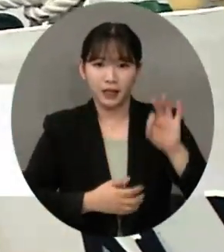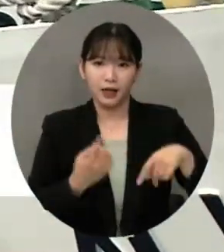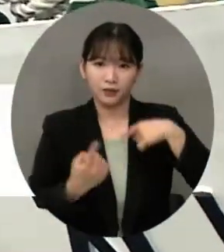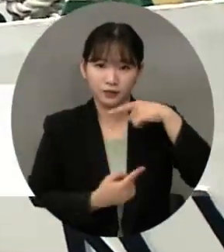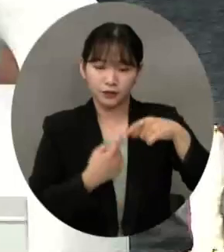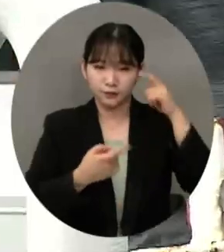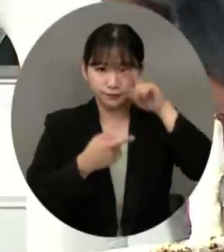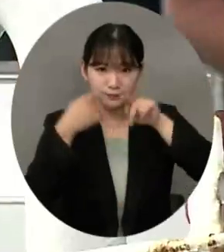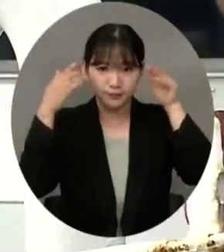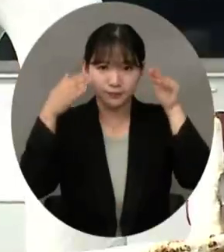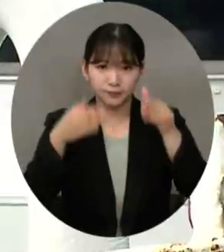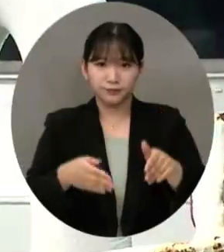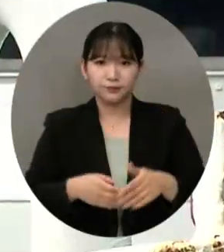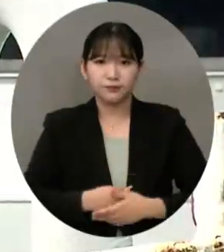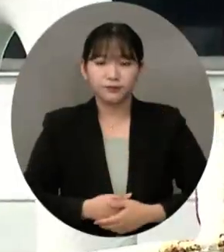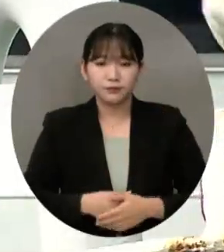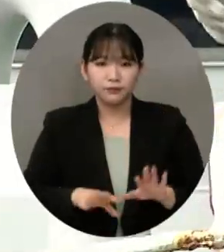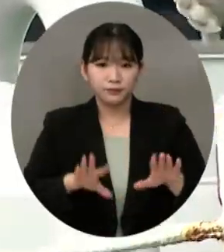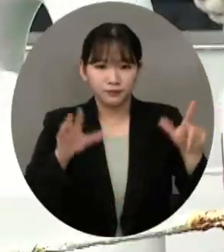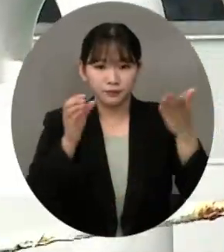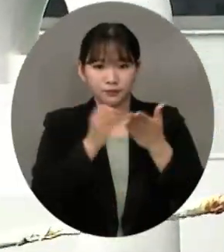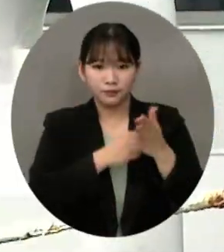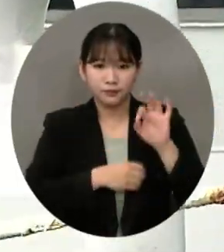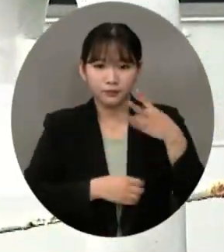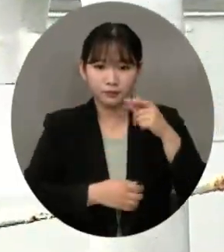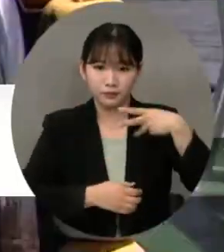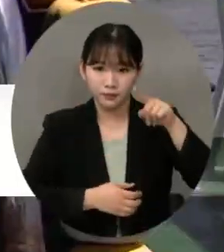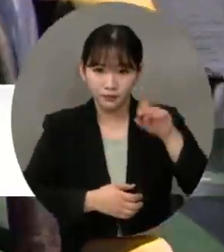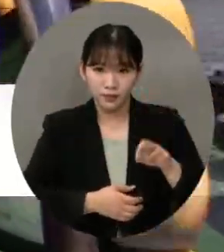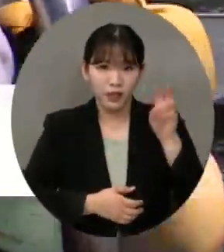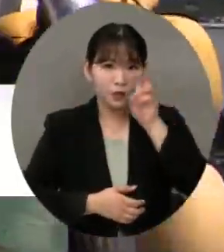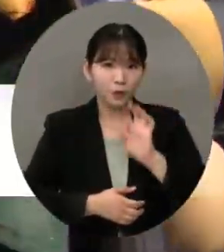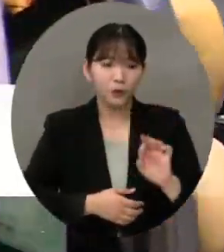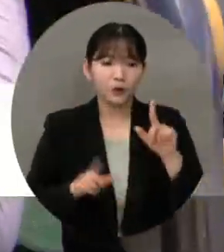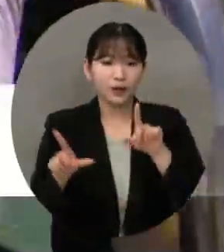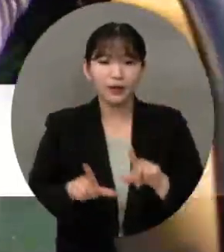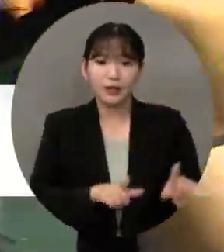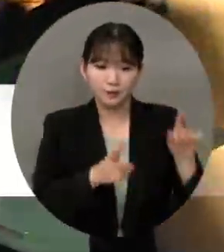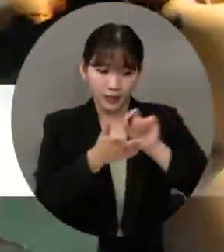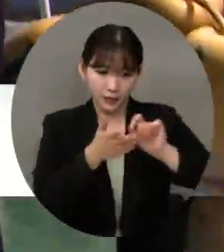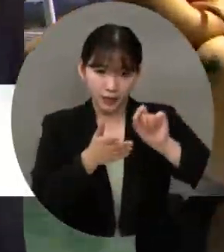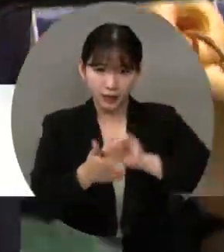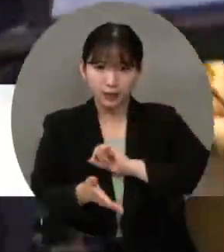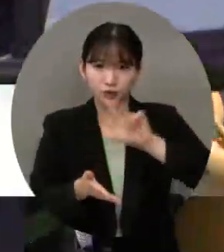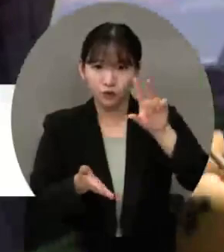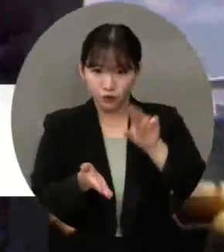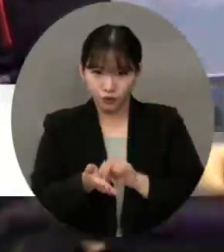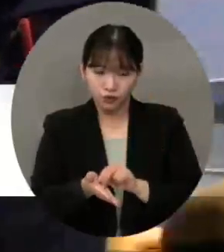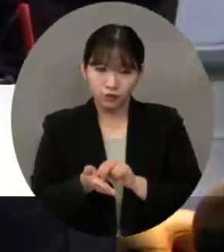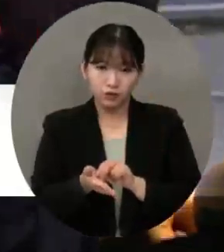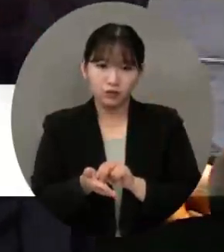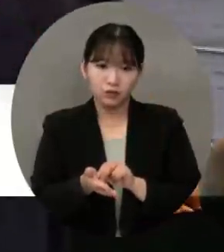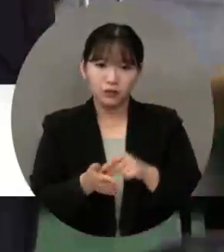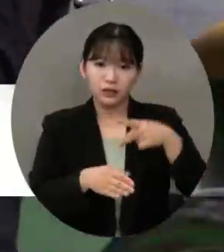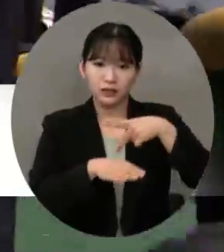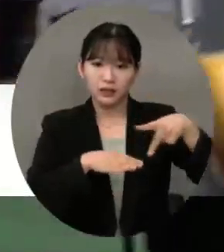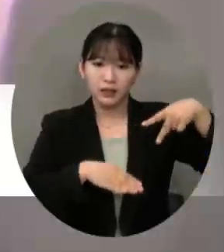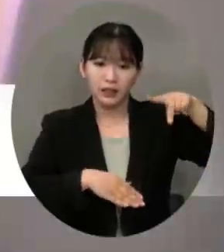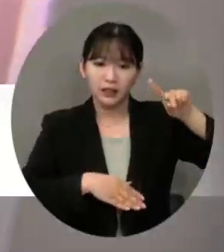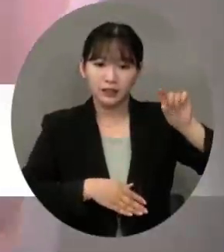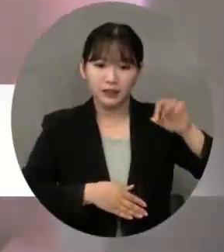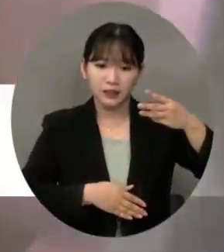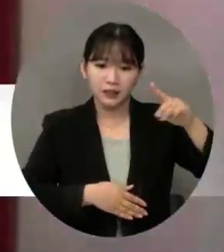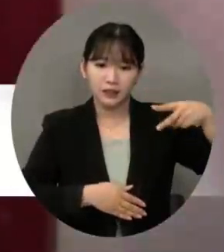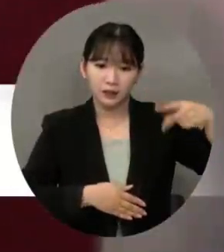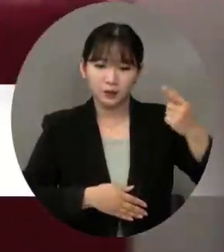눈길를 끌고 있습니다 올해 섬 아리랑은 음악으로 삶을 기록하다 주제로 신한 상태도와 하태도